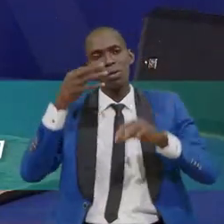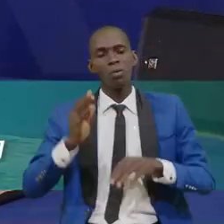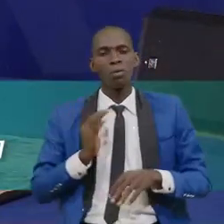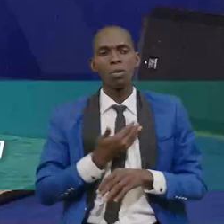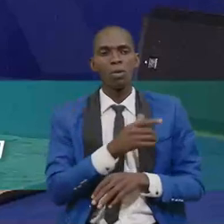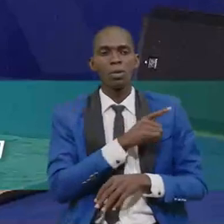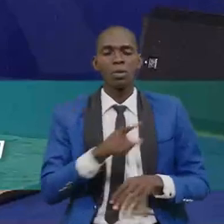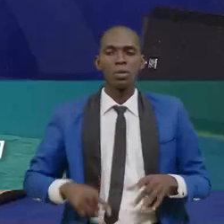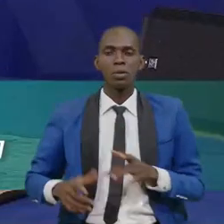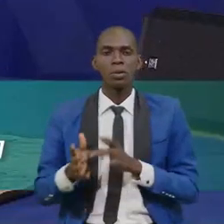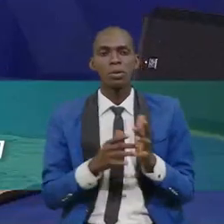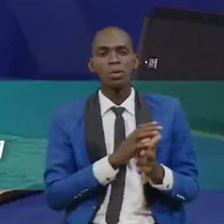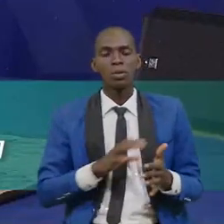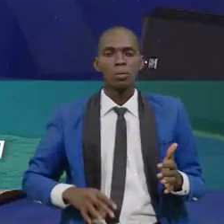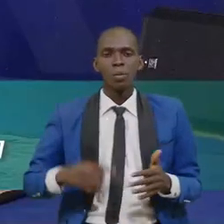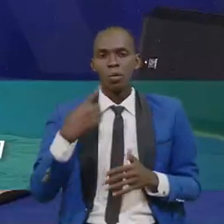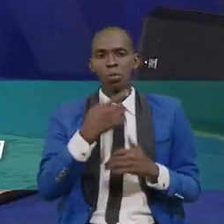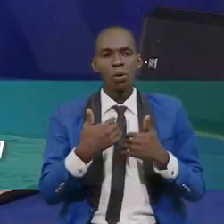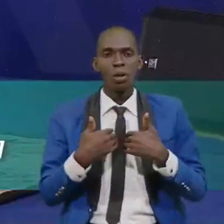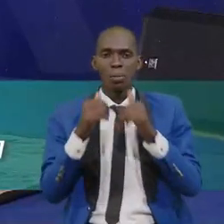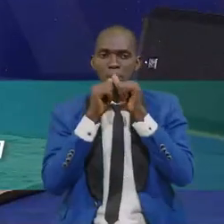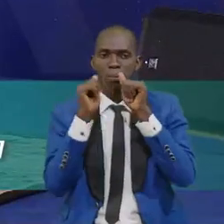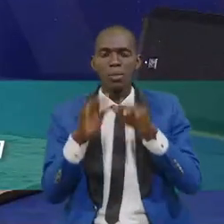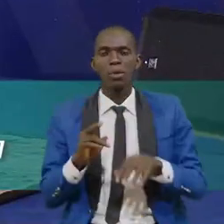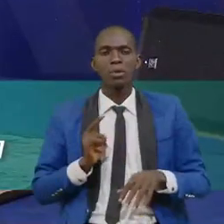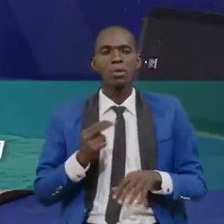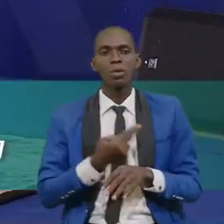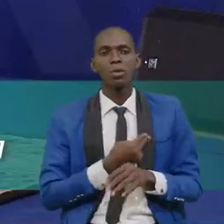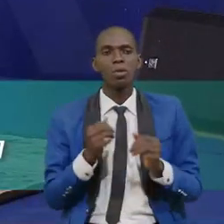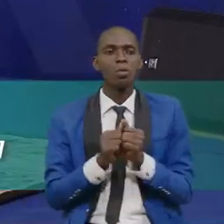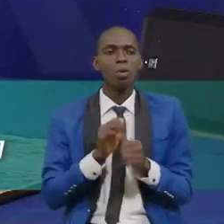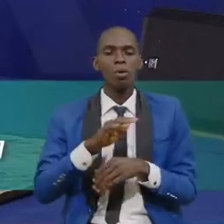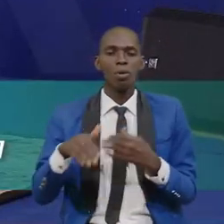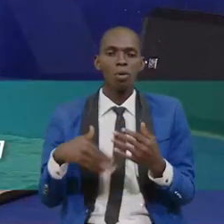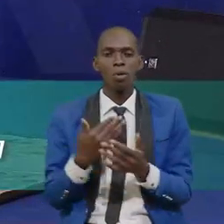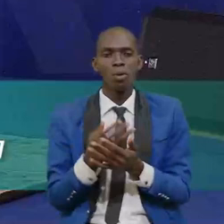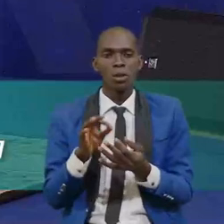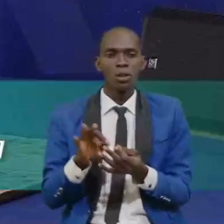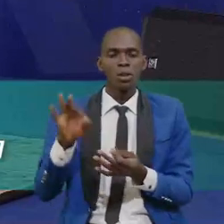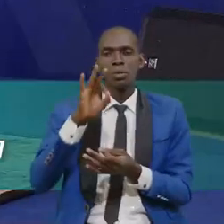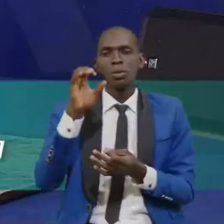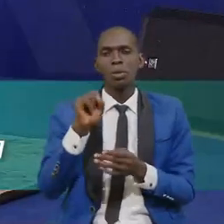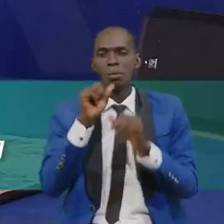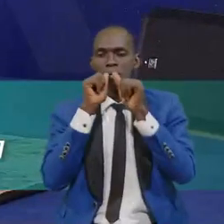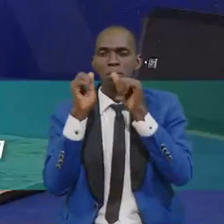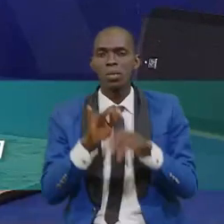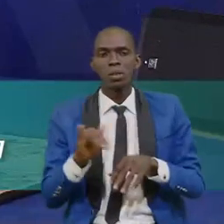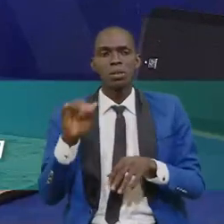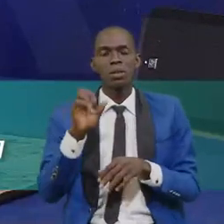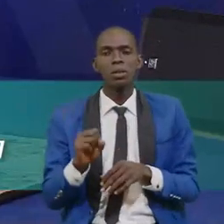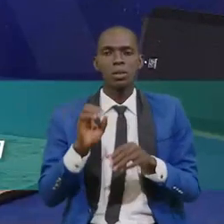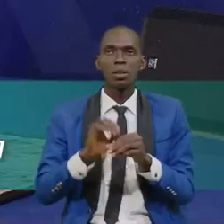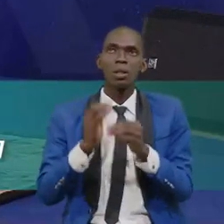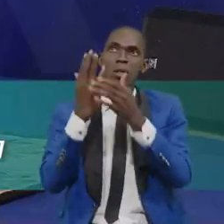Jésus-Christ, qui nous a bénis de toutes sortes de bénédictions spirituelles dans les